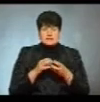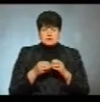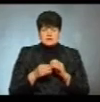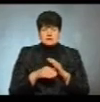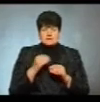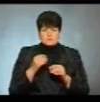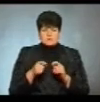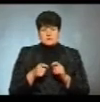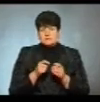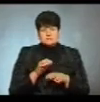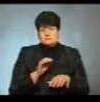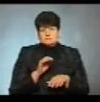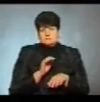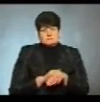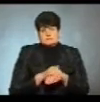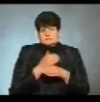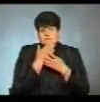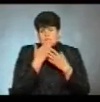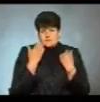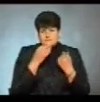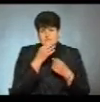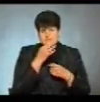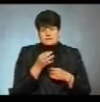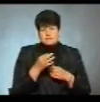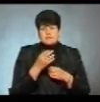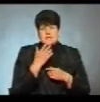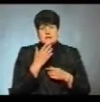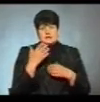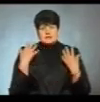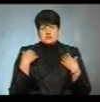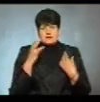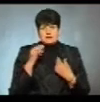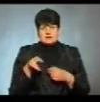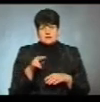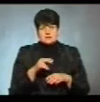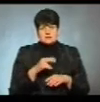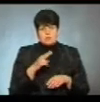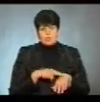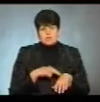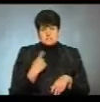не зафіксовано, повідомив начальник Нацполіції в області Олександр Богомол.